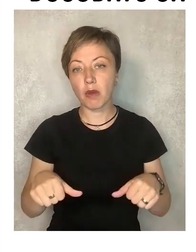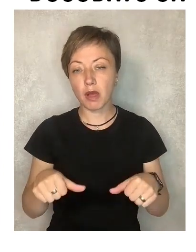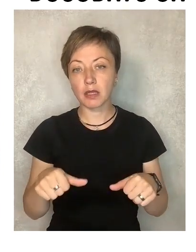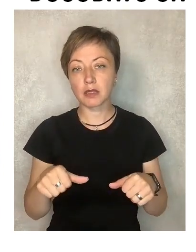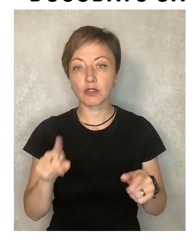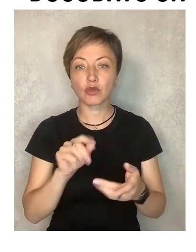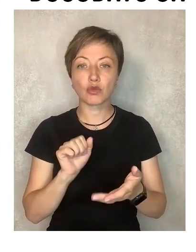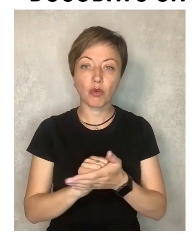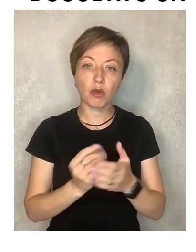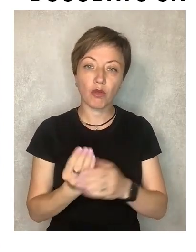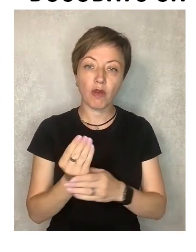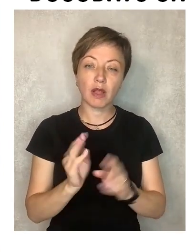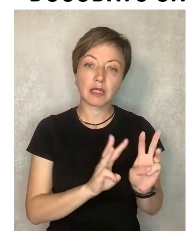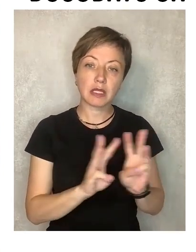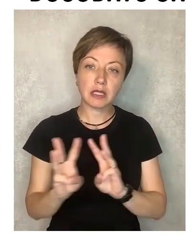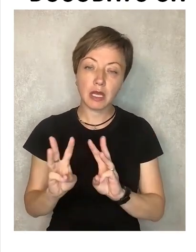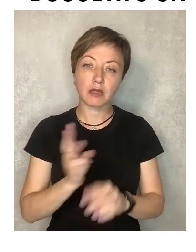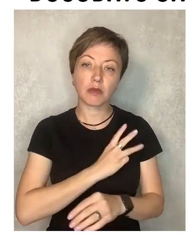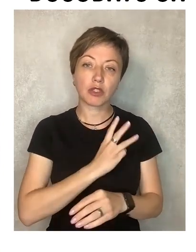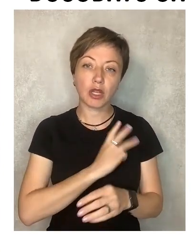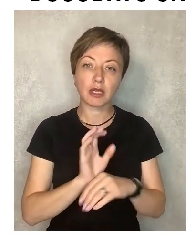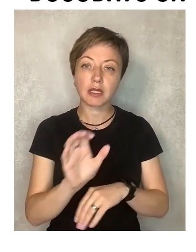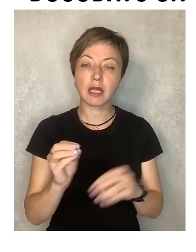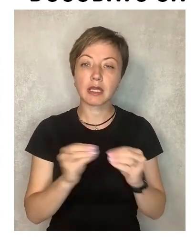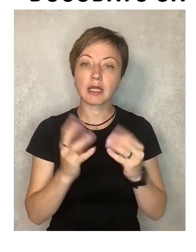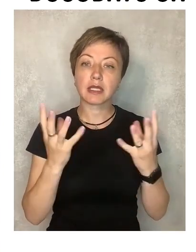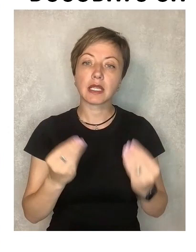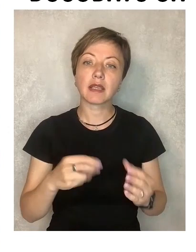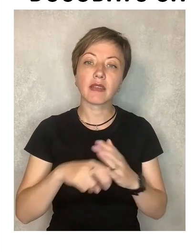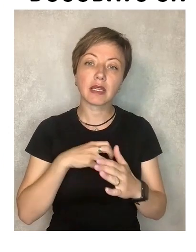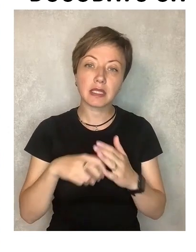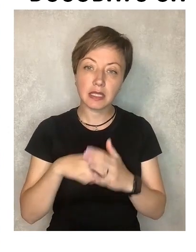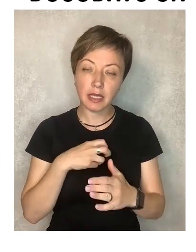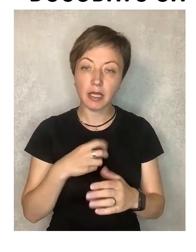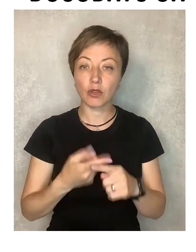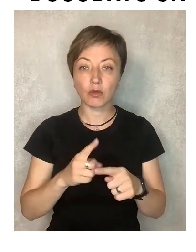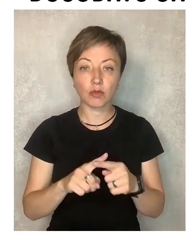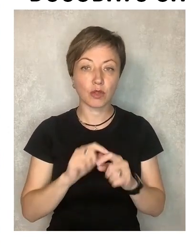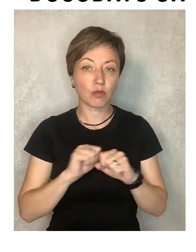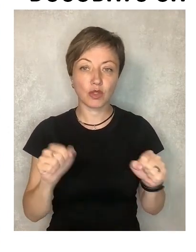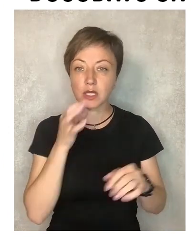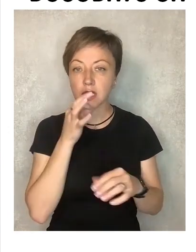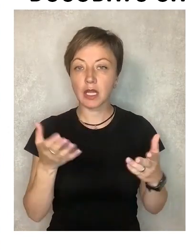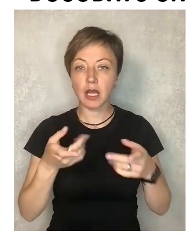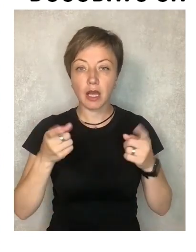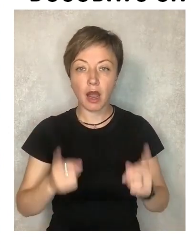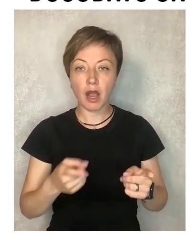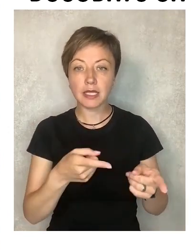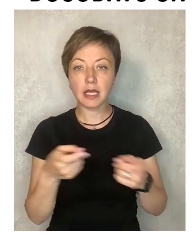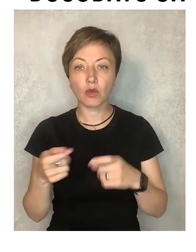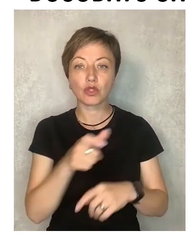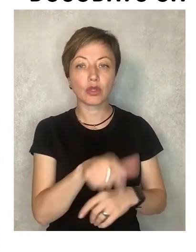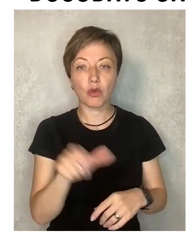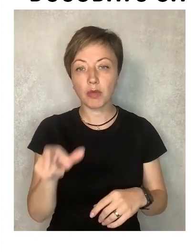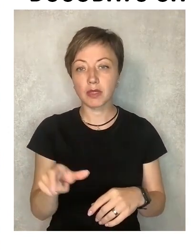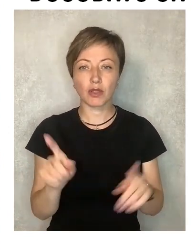на сайті, бажаючи надсилати протягом 10 днів нам листи. Тому тут не можна сказати про якесь реальне залучення громадян. Це щось для галочки,